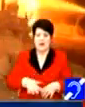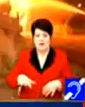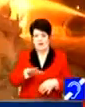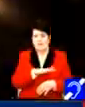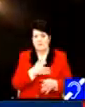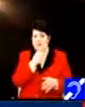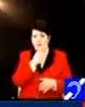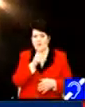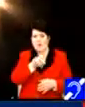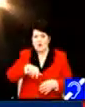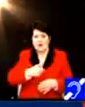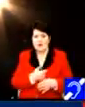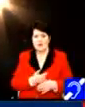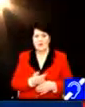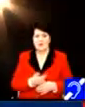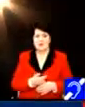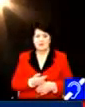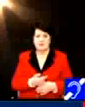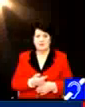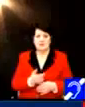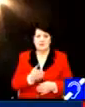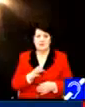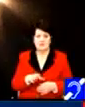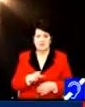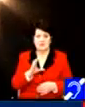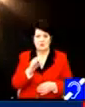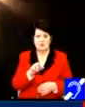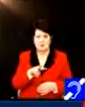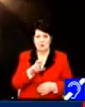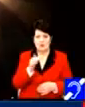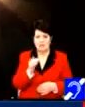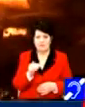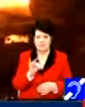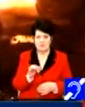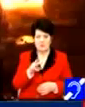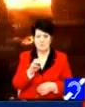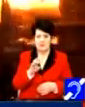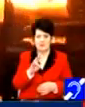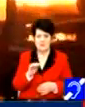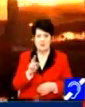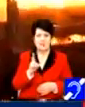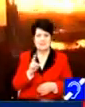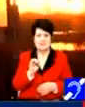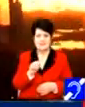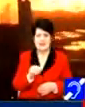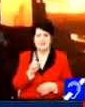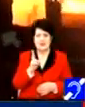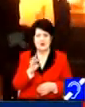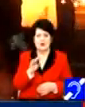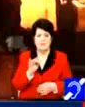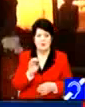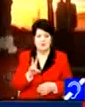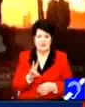șir. Dioxid de azot, dioxid de sulf și monoxid de carbon. Reprezentanții firmei de depozitare au